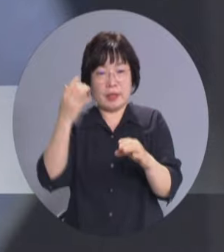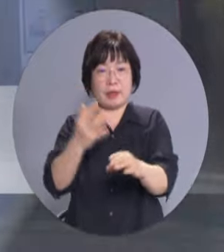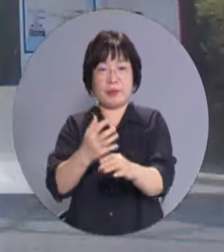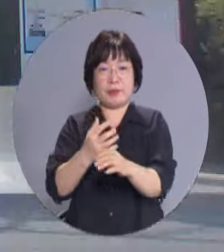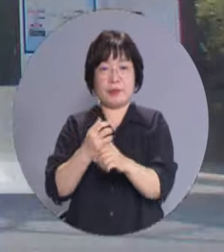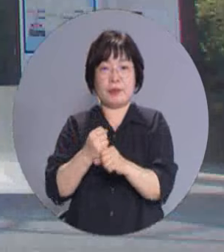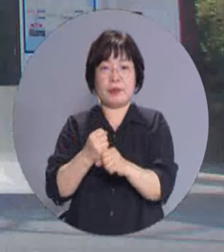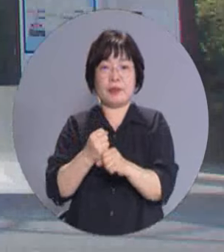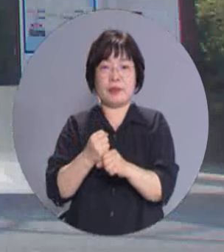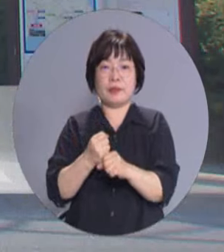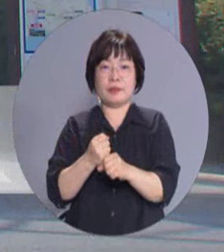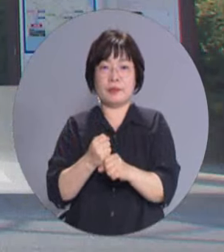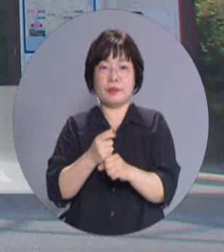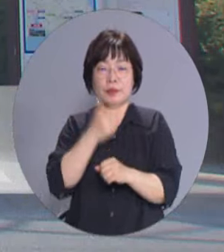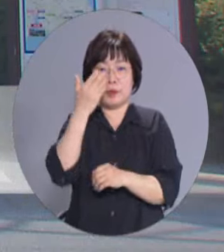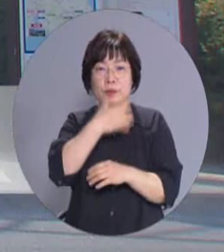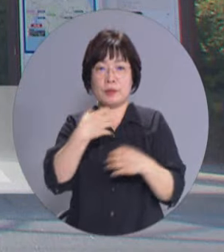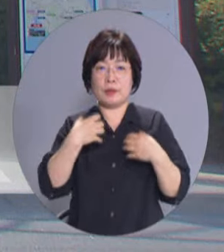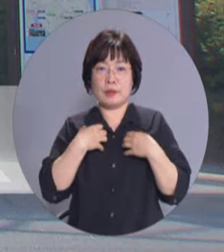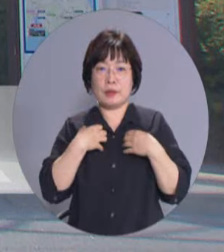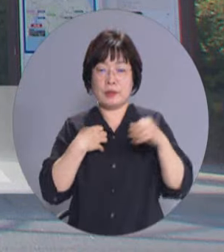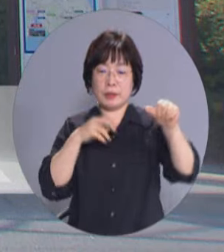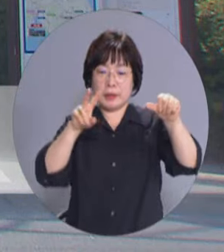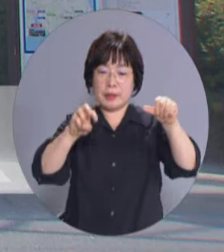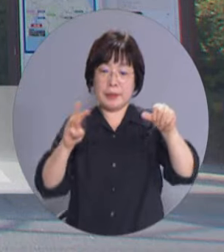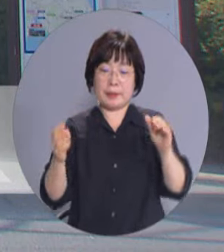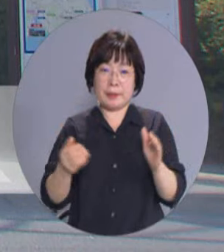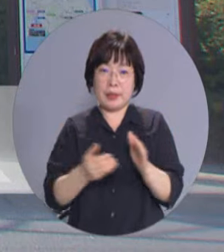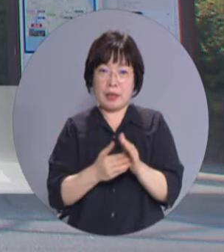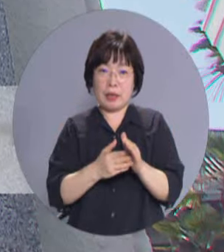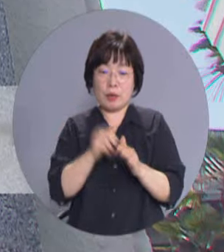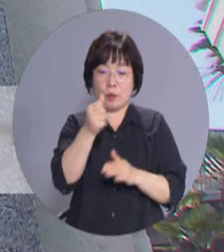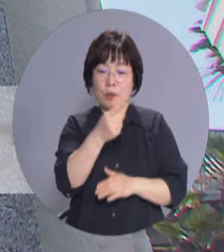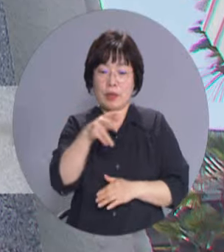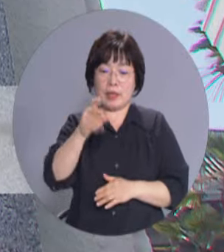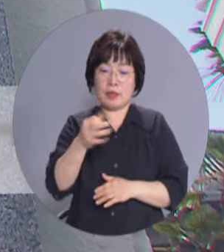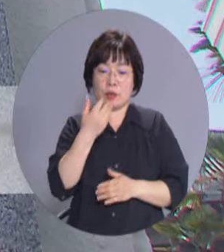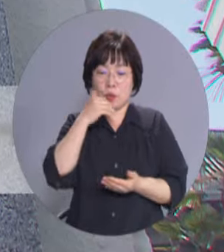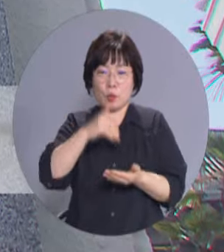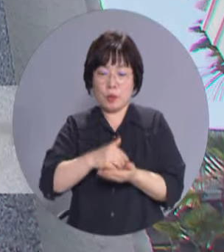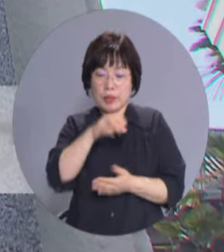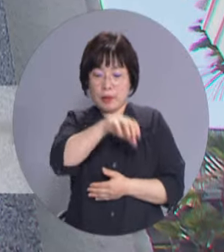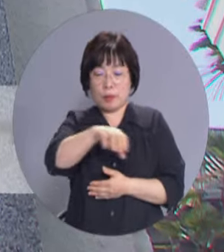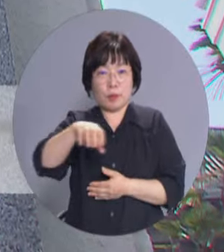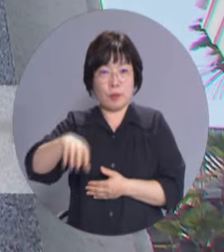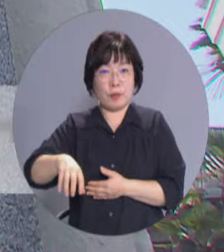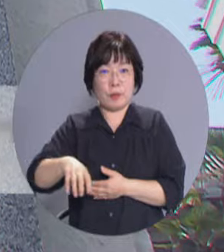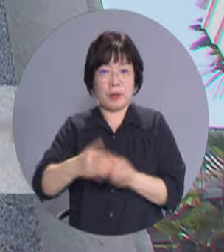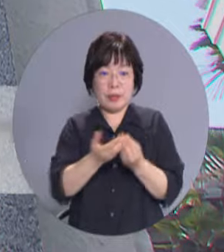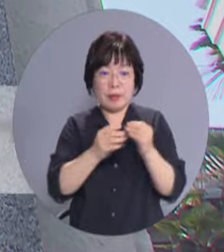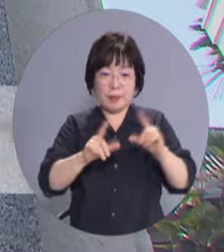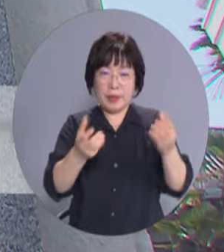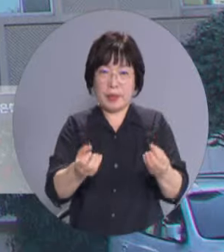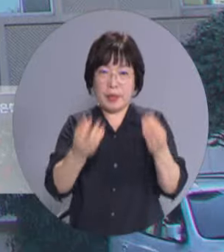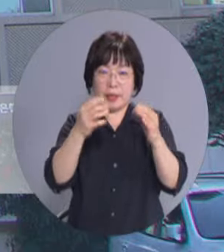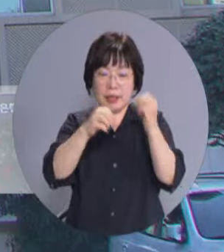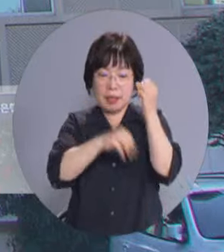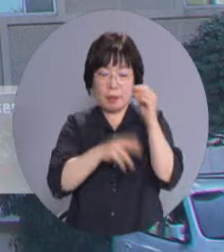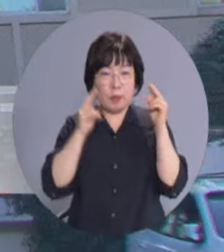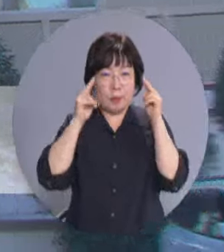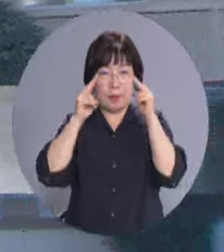수렴합니다 여수시는 오는 23일까지 화면과 돌산읍 등을 돌며 서매 날 행사의 기본